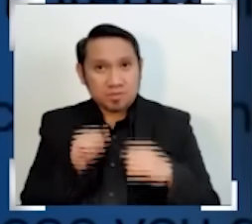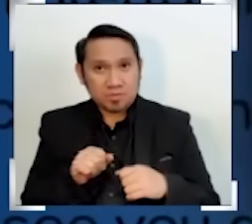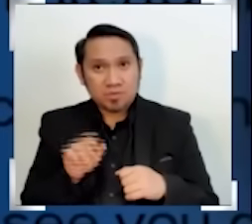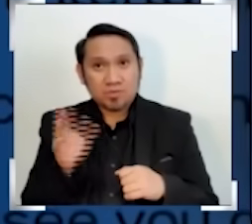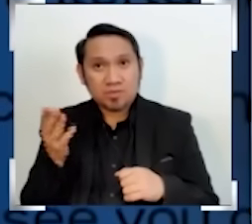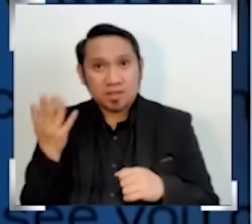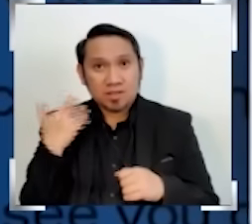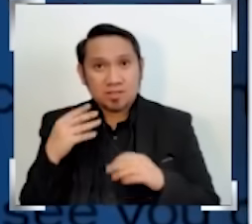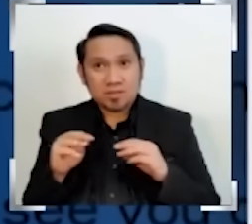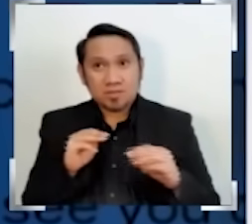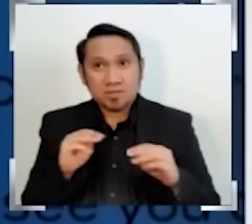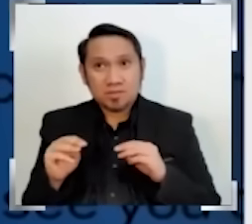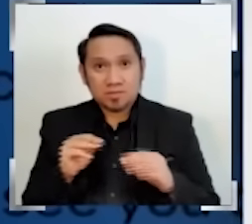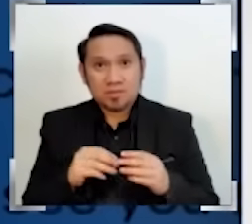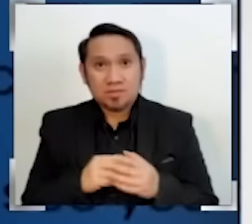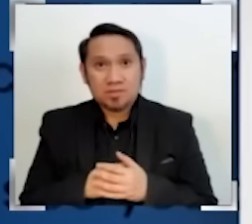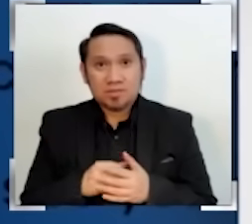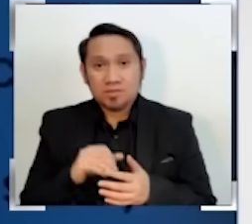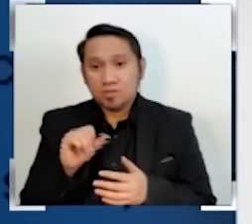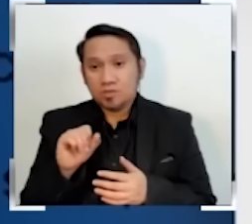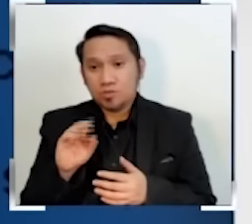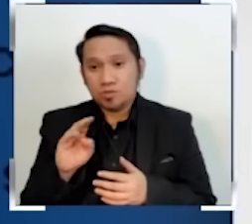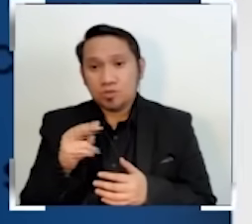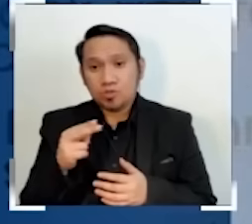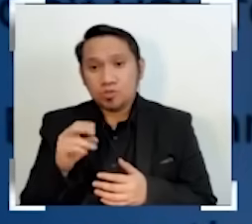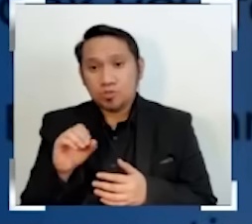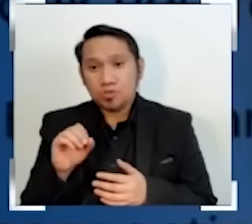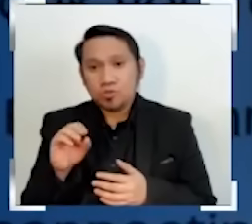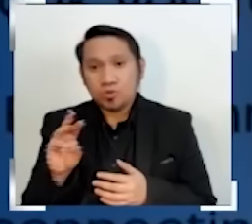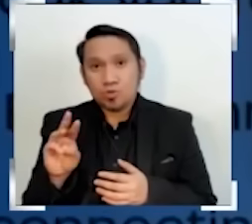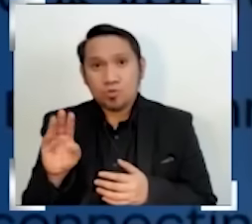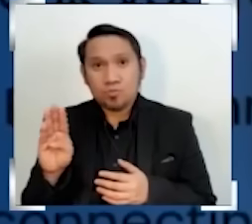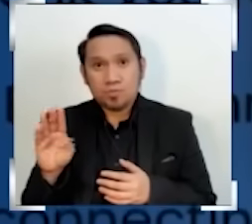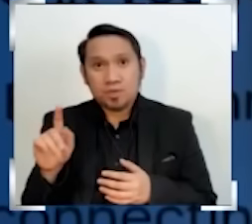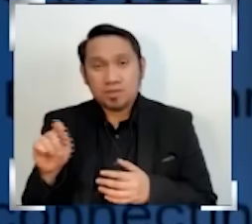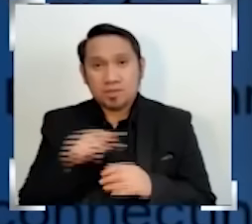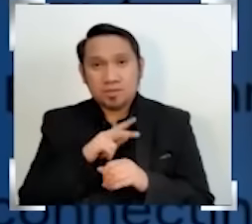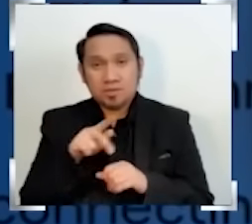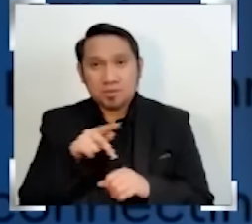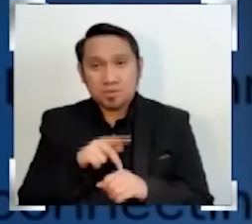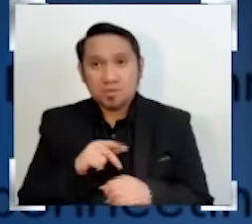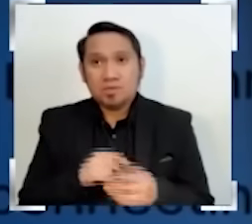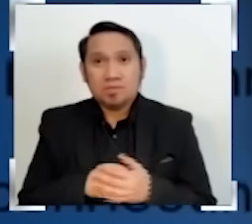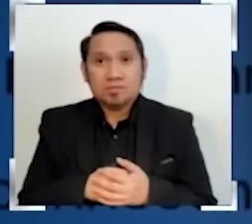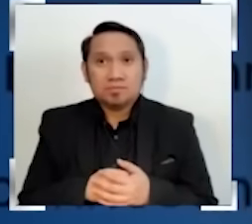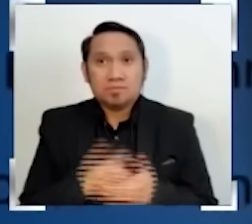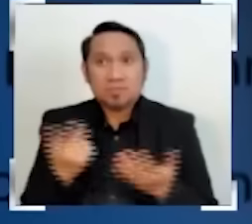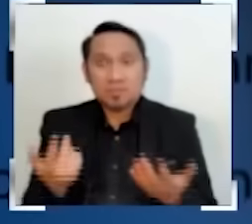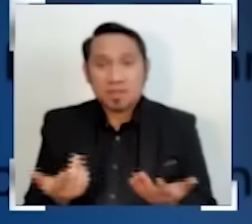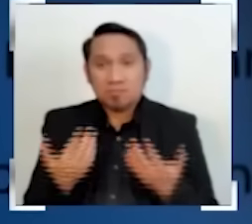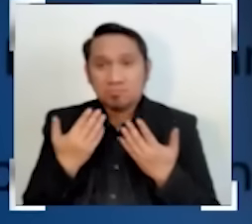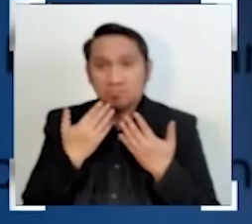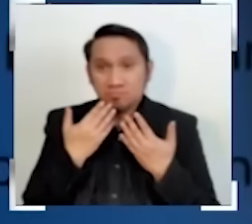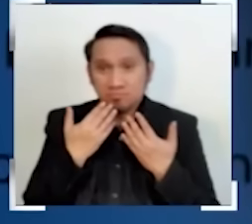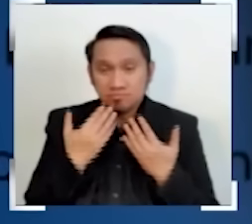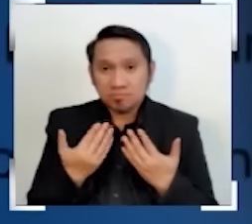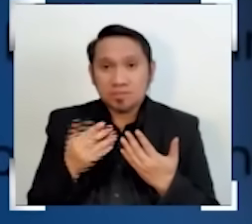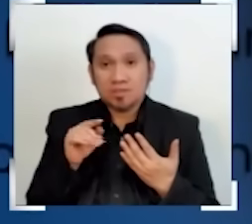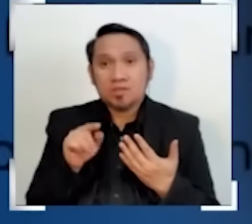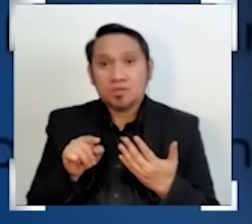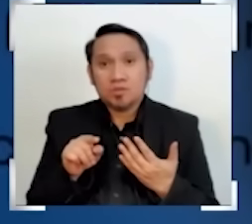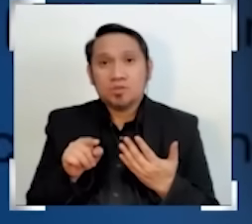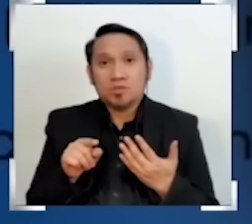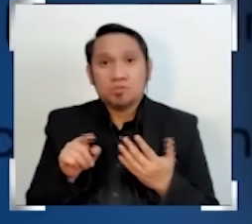na Show BT Philippines. Nagpasalamat din ng 1Z Entertainment sa fans para sa patience at unwavering